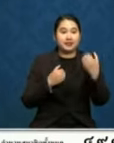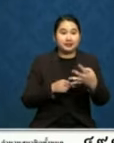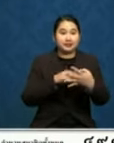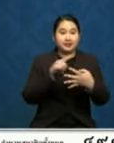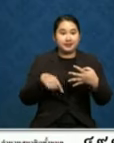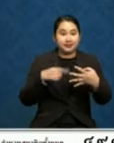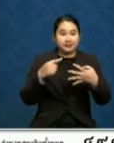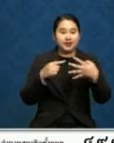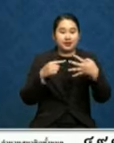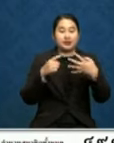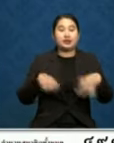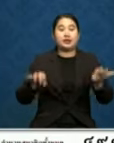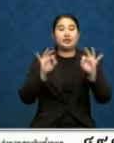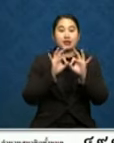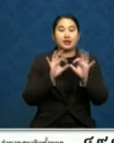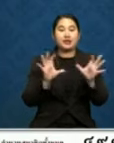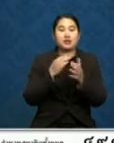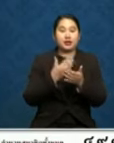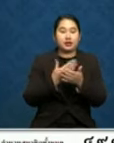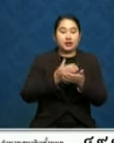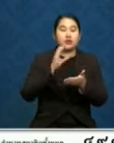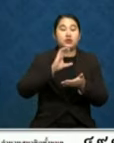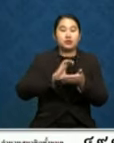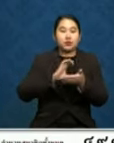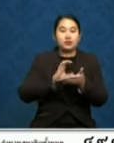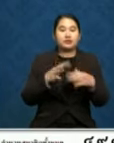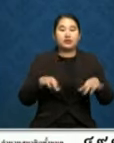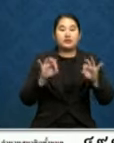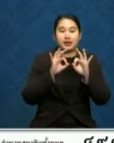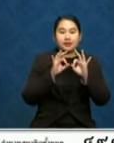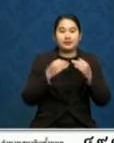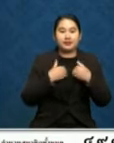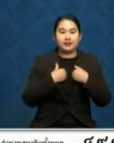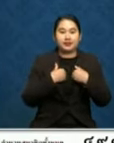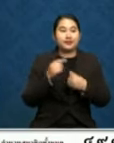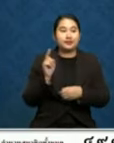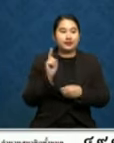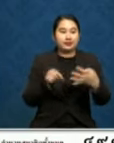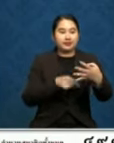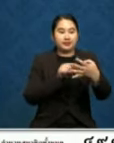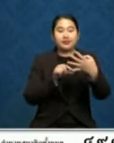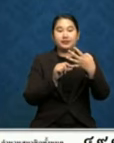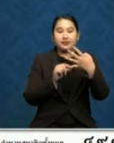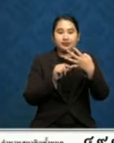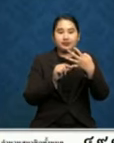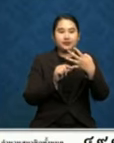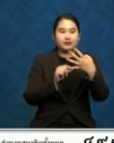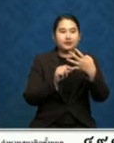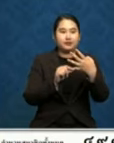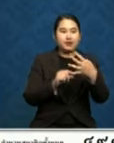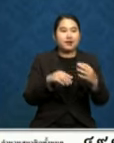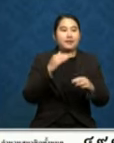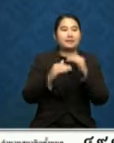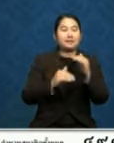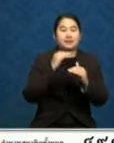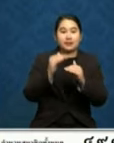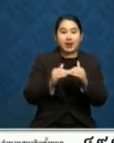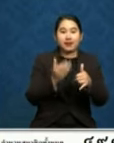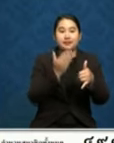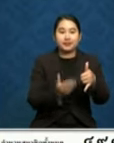เด็นสำคัญที่เกี่ยวข้องกับงบประมาณในหน่วยงานสำคัญเนี่ยจะมีอยู่ที่ในหัวข้อที่4เกี่ยวกับการพัฒนาพฤ